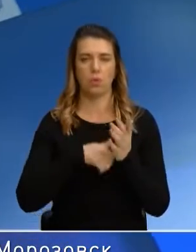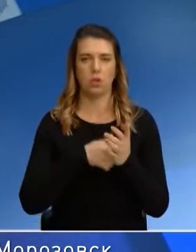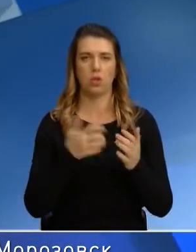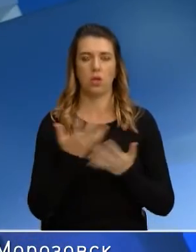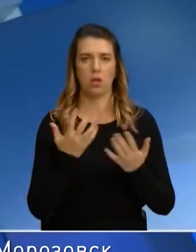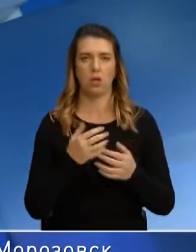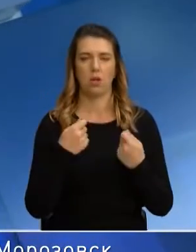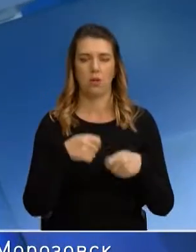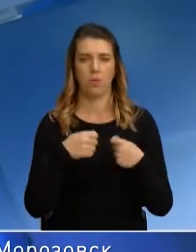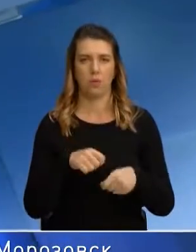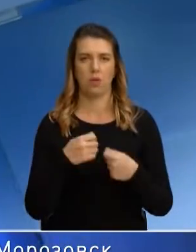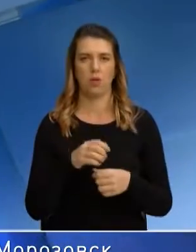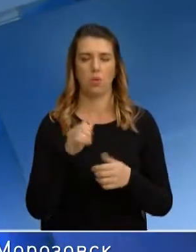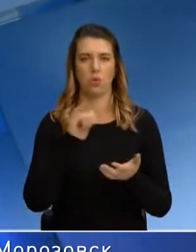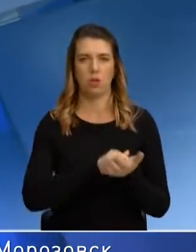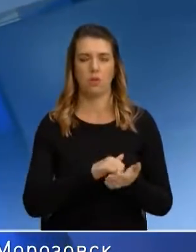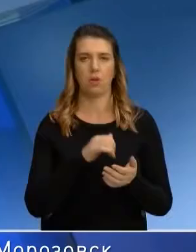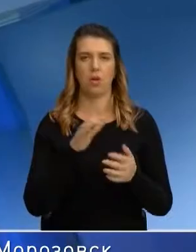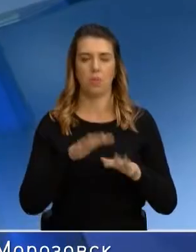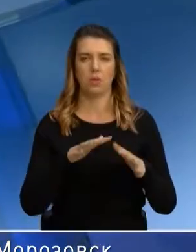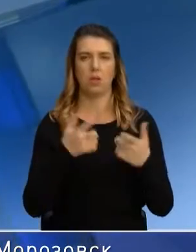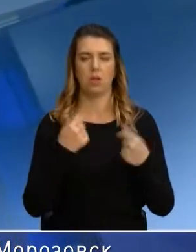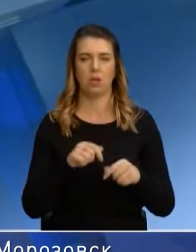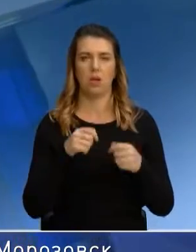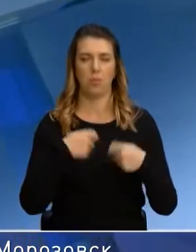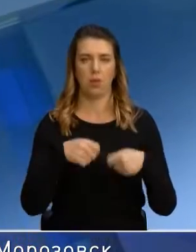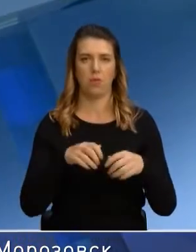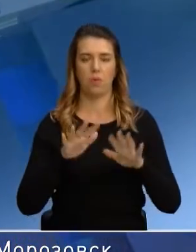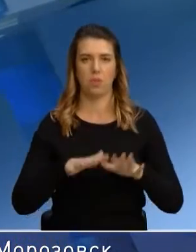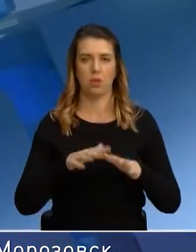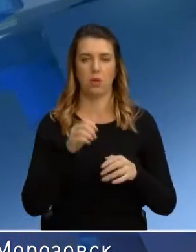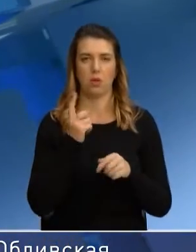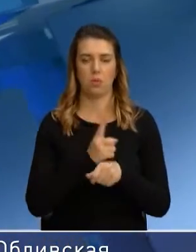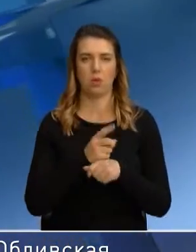противоправной деятельности устанавливаются места и способы приобретения запрещенных препаратов